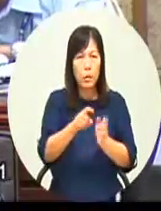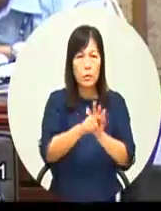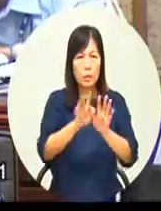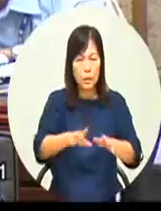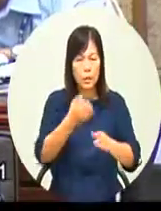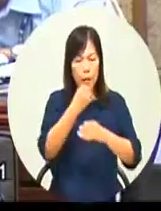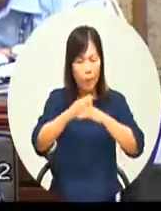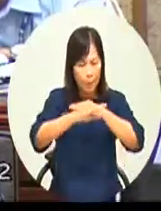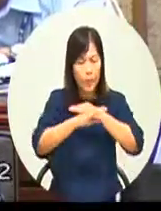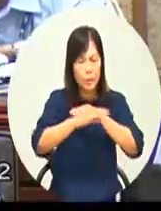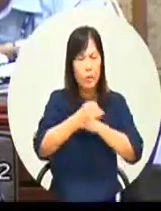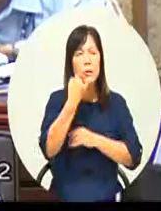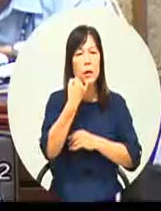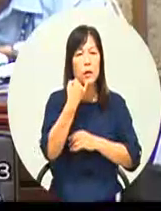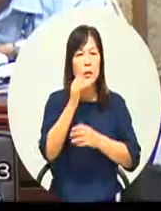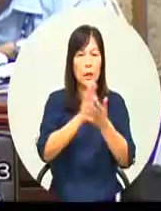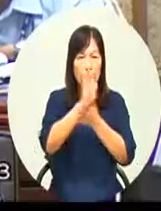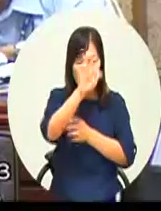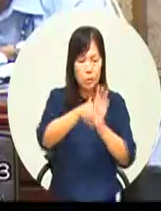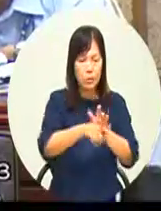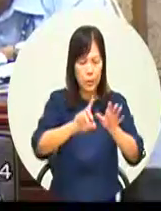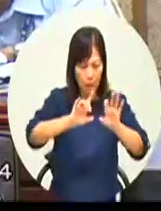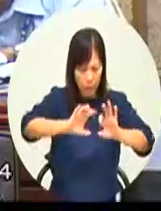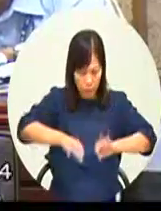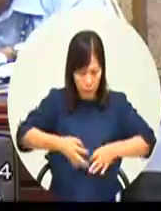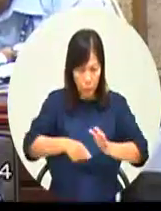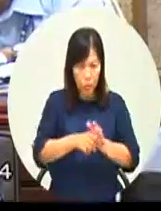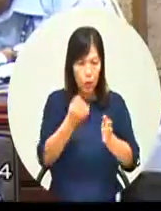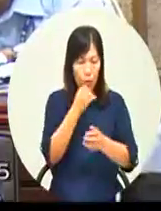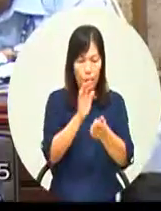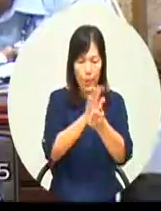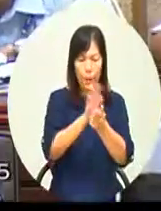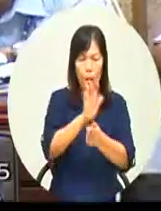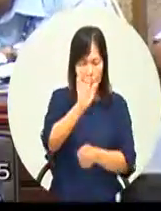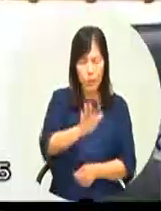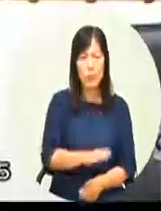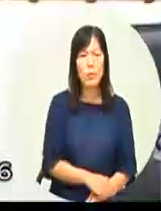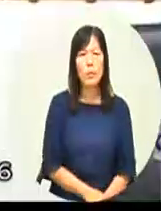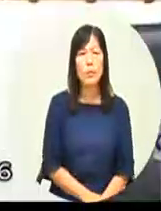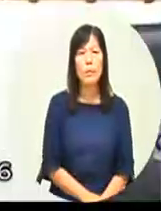是可以平衡，那未来其实在盈余部分其实应该会有更大的注意。